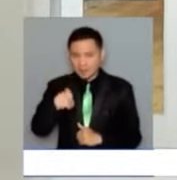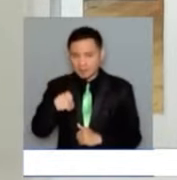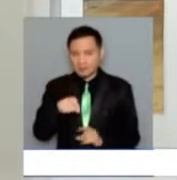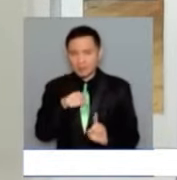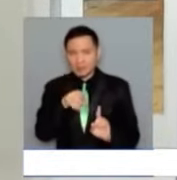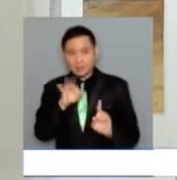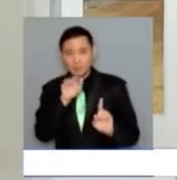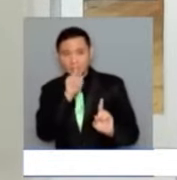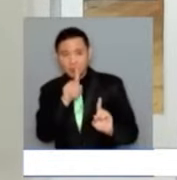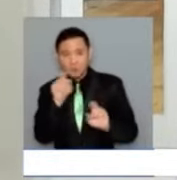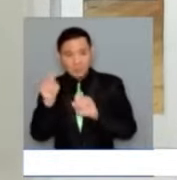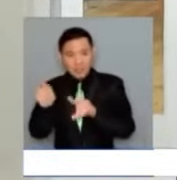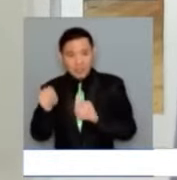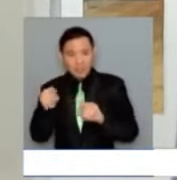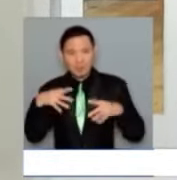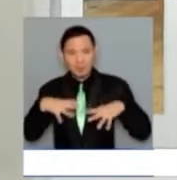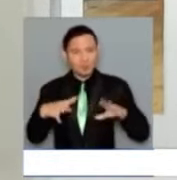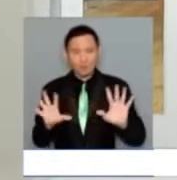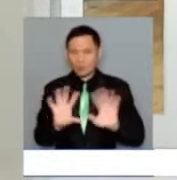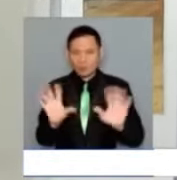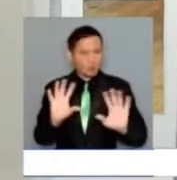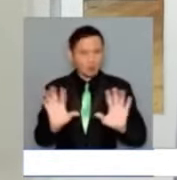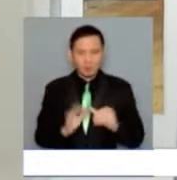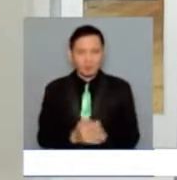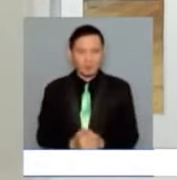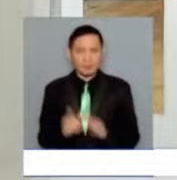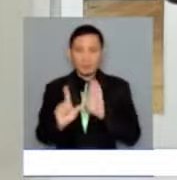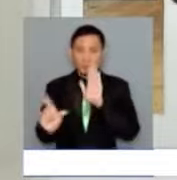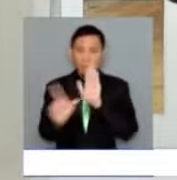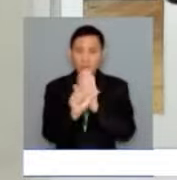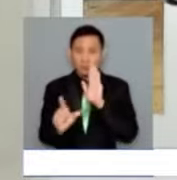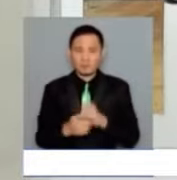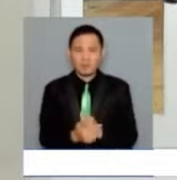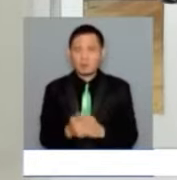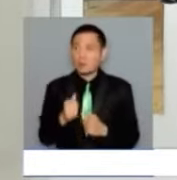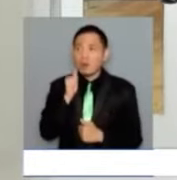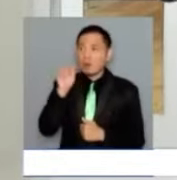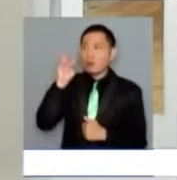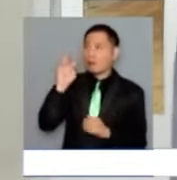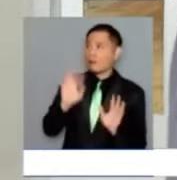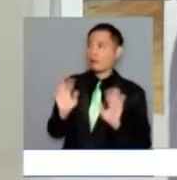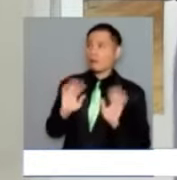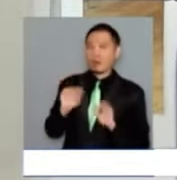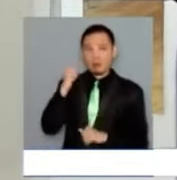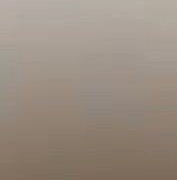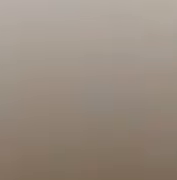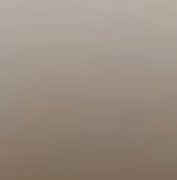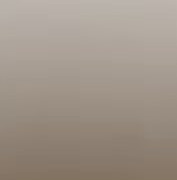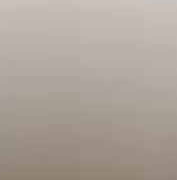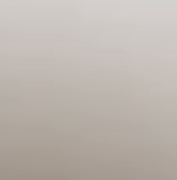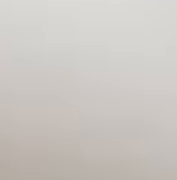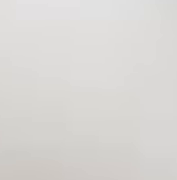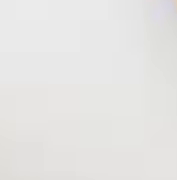bumibili. So hindi okay ang excuse na, hindi ko kasi alam, akala ko pulis siya eh. So hindi yan pwede.